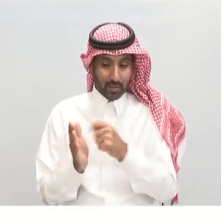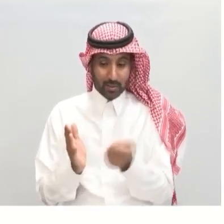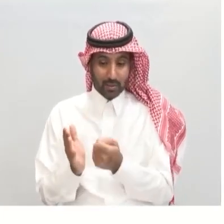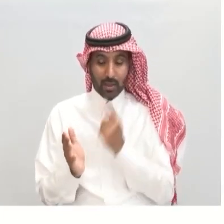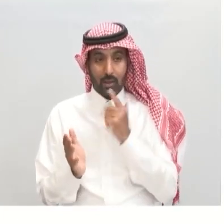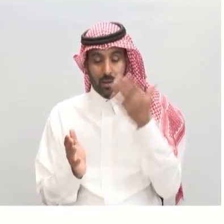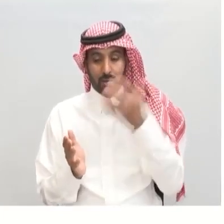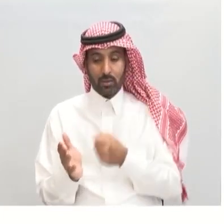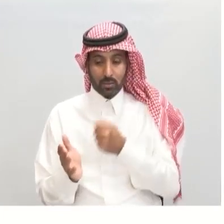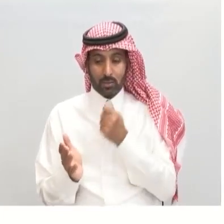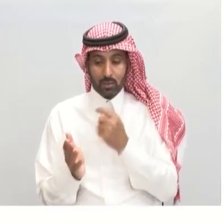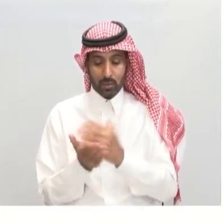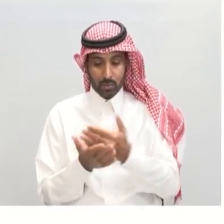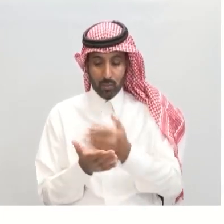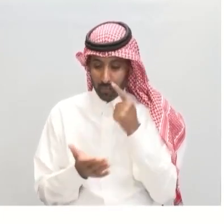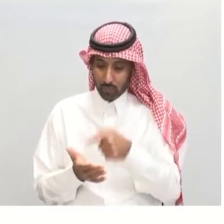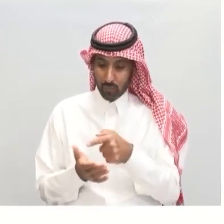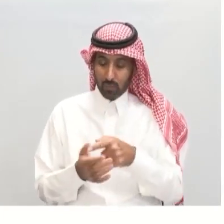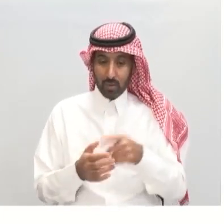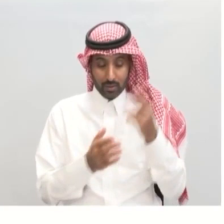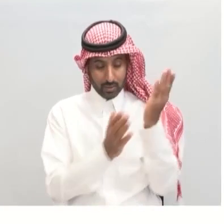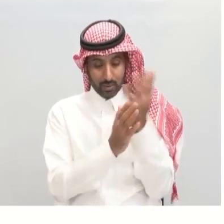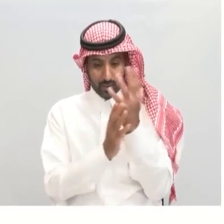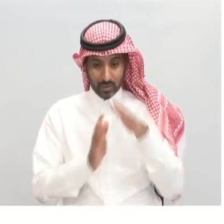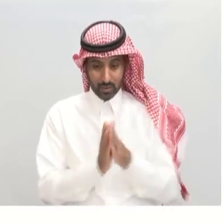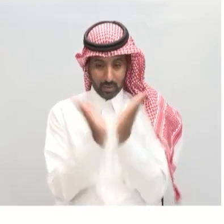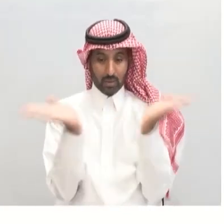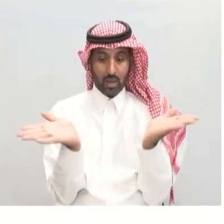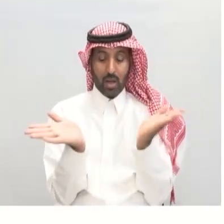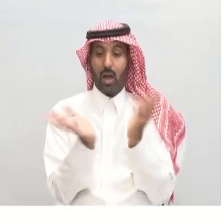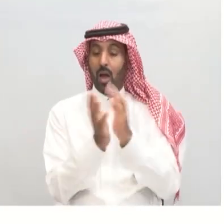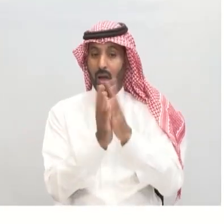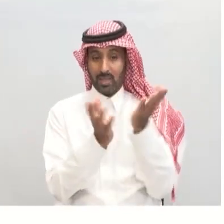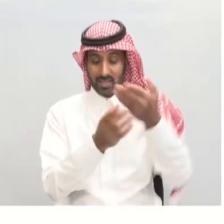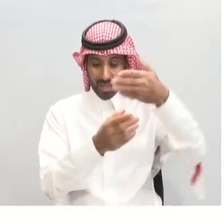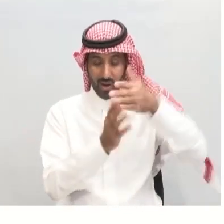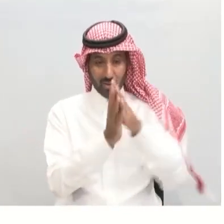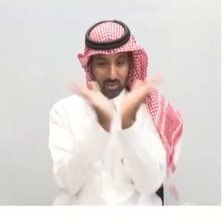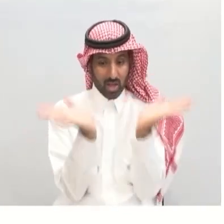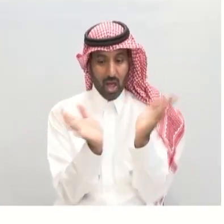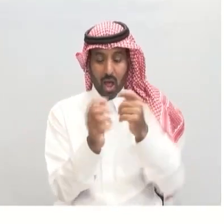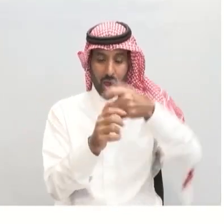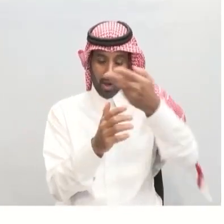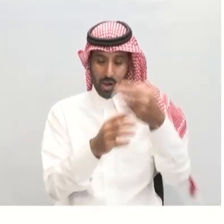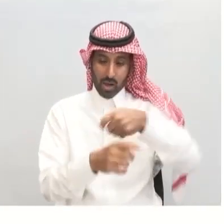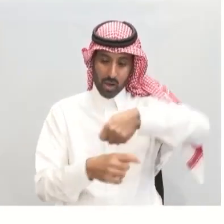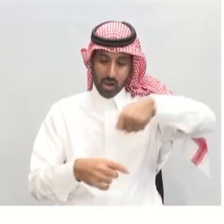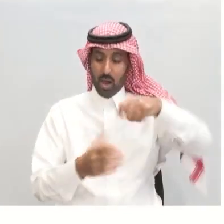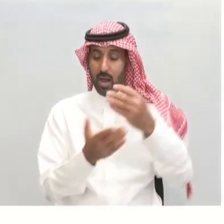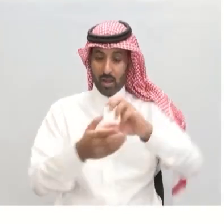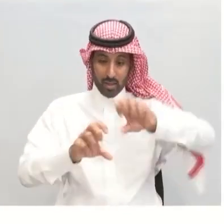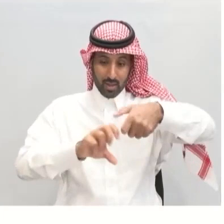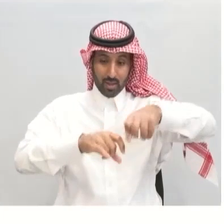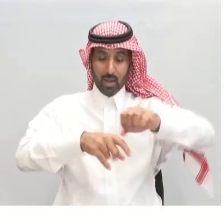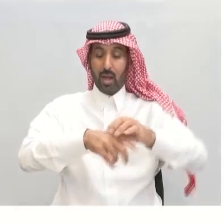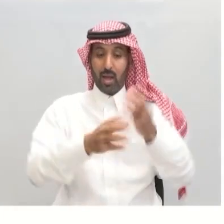عنه على ما تيسر لهم من العسب جمع عسيب وهو سعف النخل والرقاع جمع رقعه